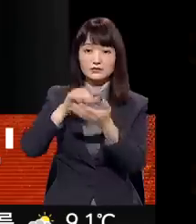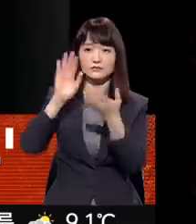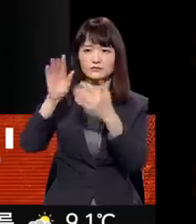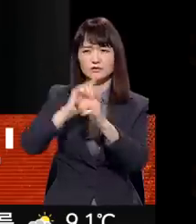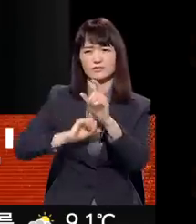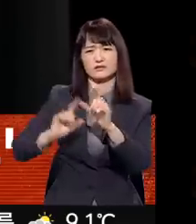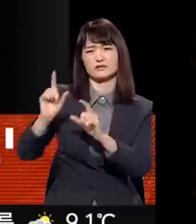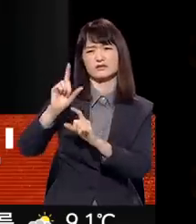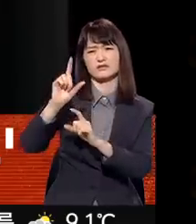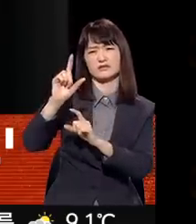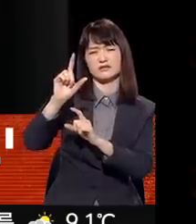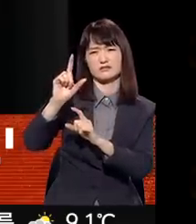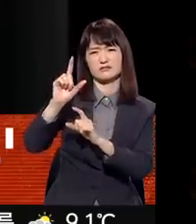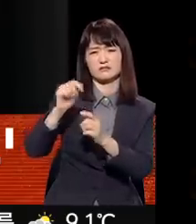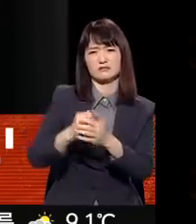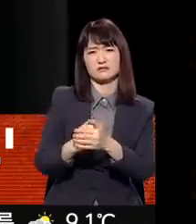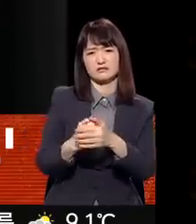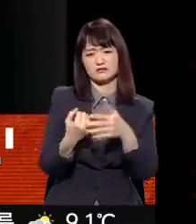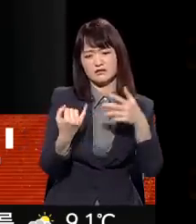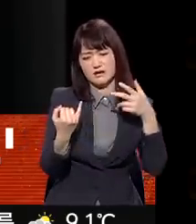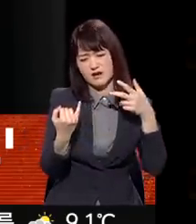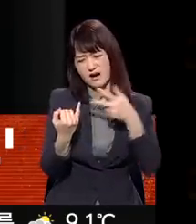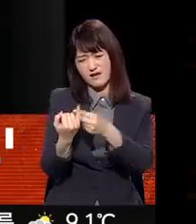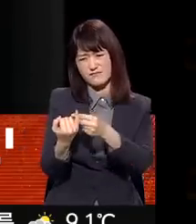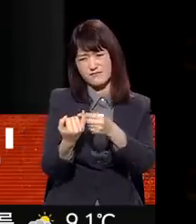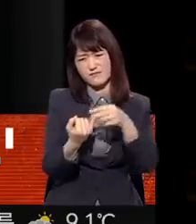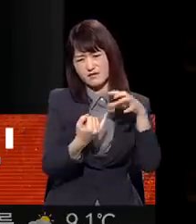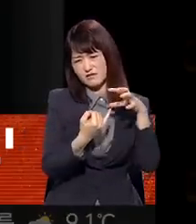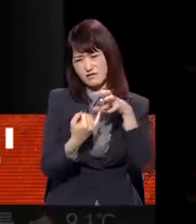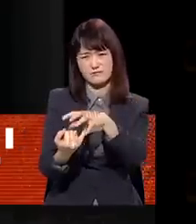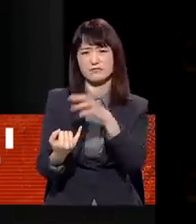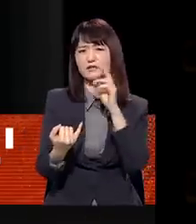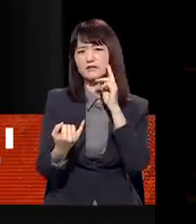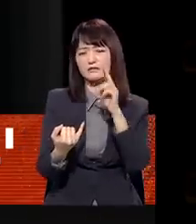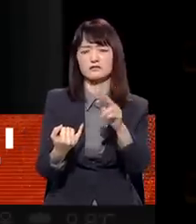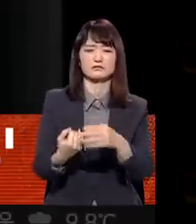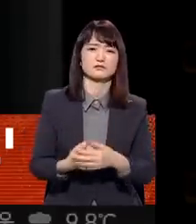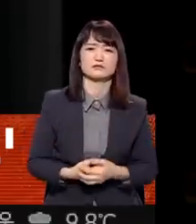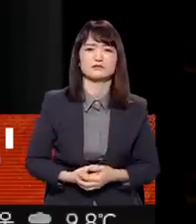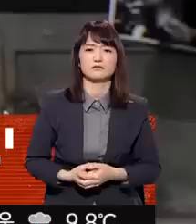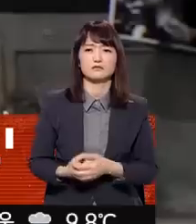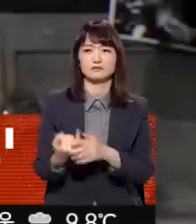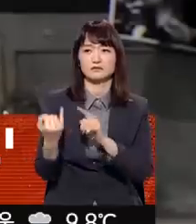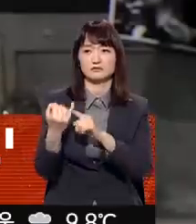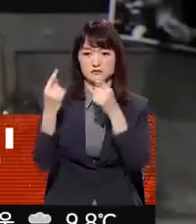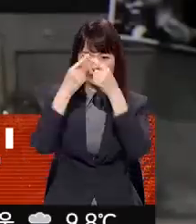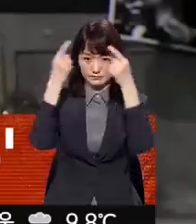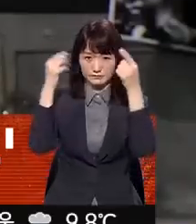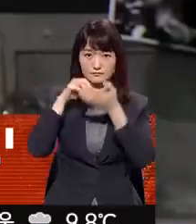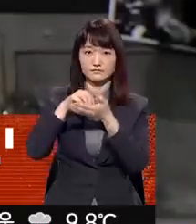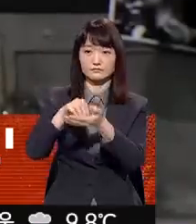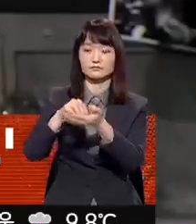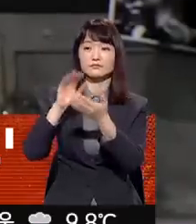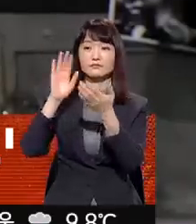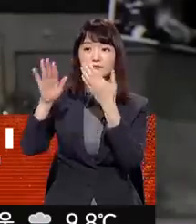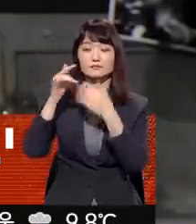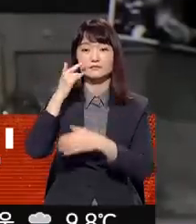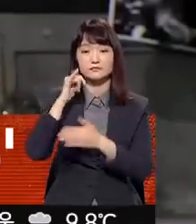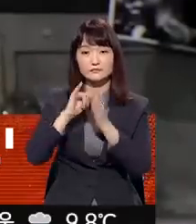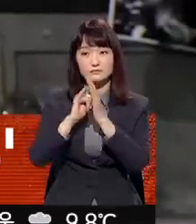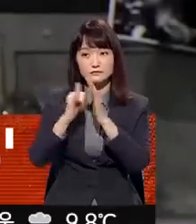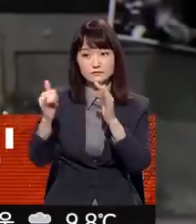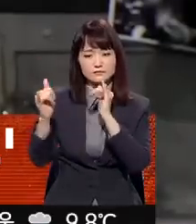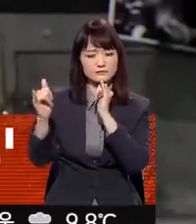더 많은 더 깊은 착취가 이어졌다는 거 아닙니까? 그렇습니다. 이 피해 여성이 대학에 진학한 뒤에